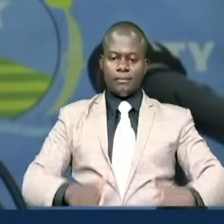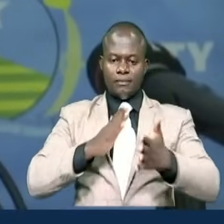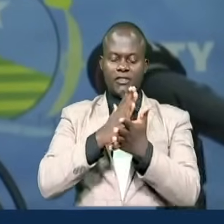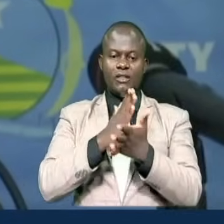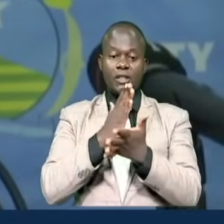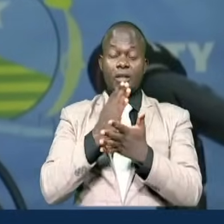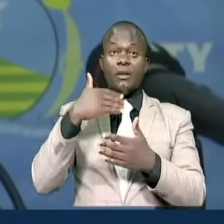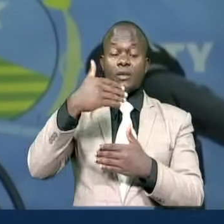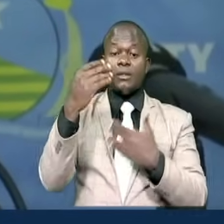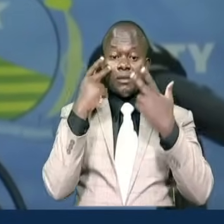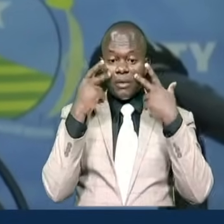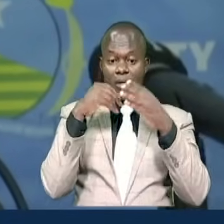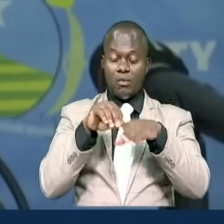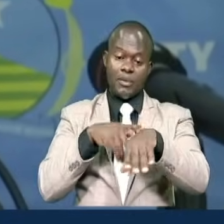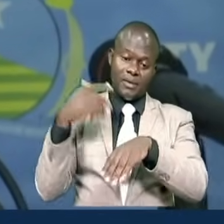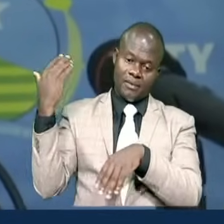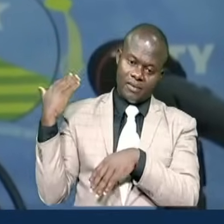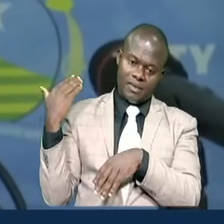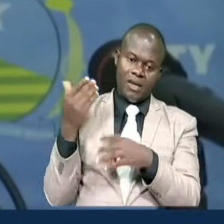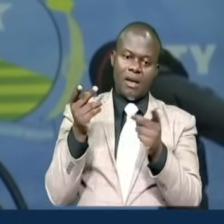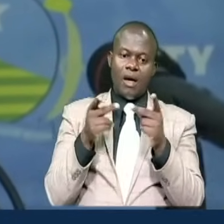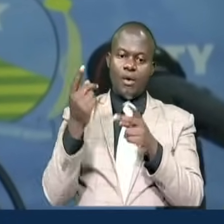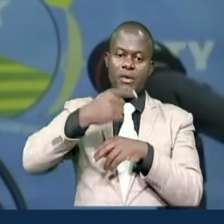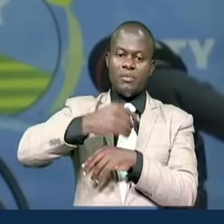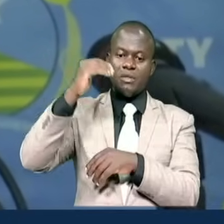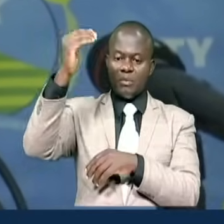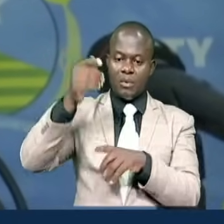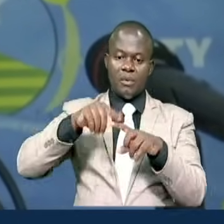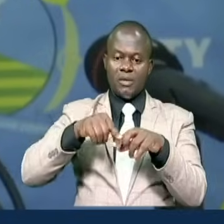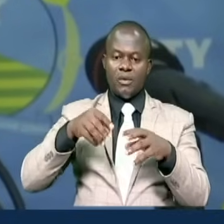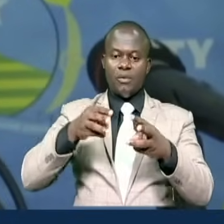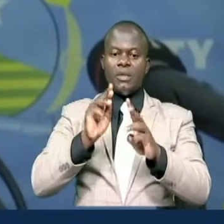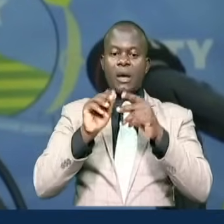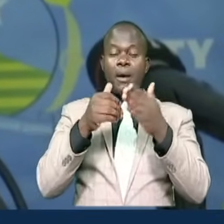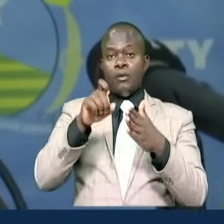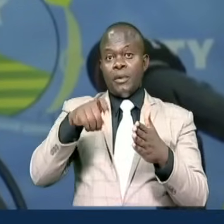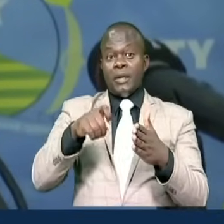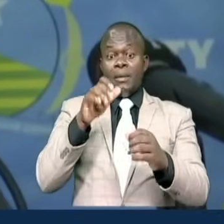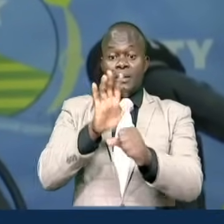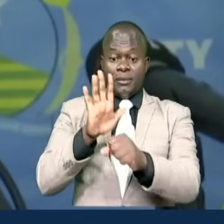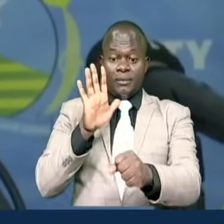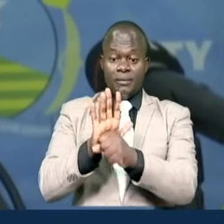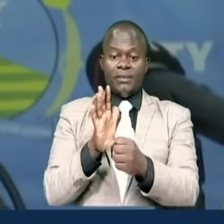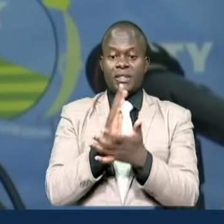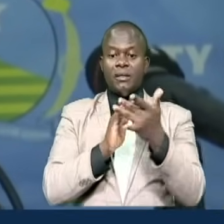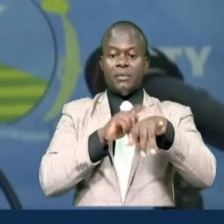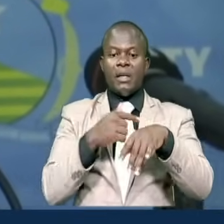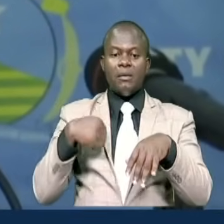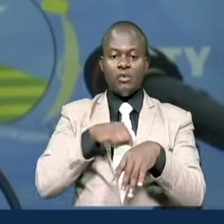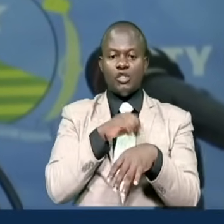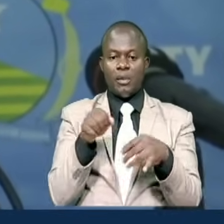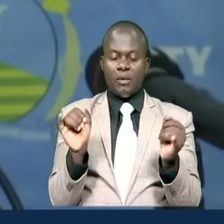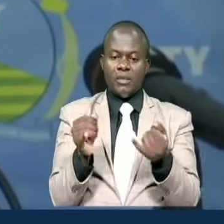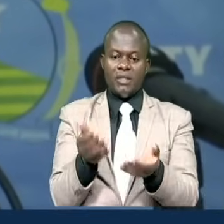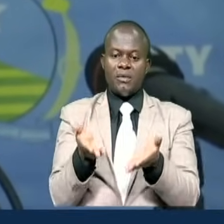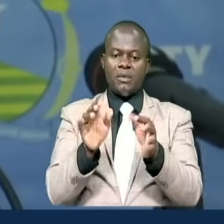mu bihe byatambutse aho iminsi mikuru bitewe n'uko abakeneye ibintu baba ari benshi hari igihe umuntu ashobora kugerageza kuzamura